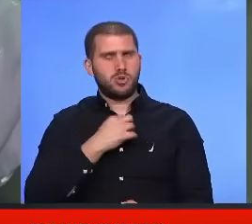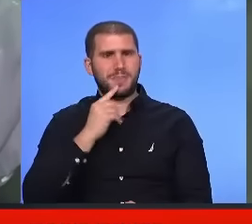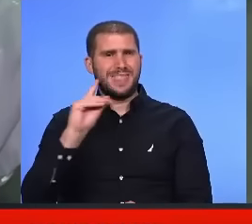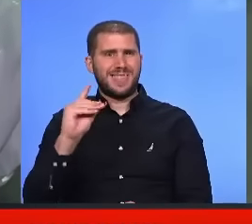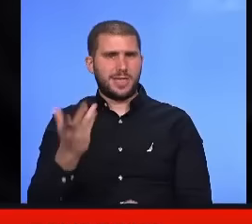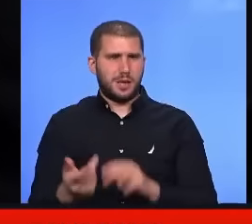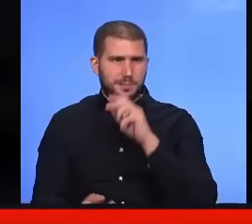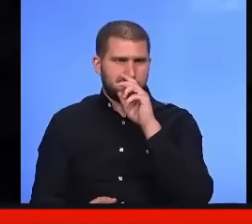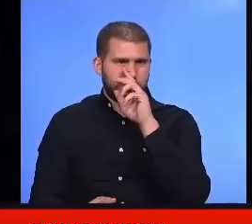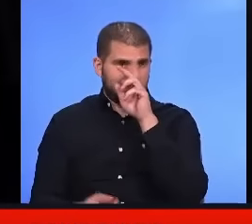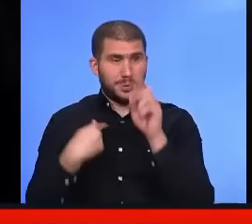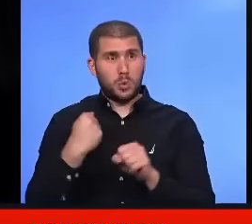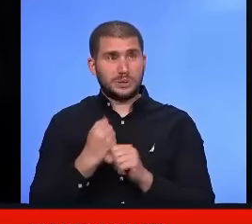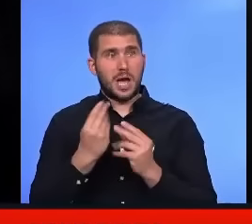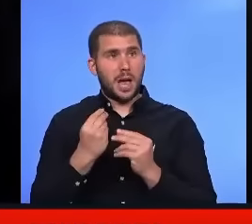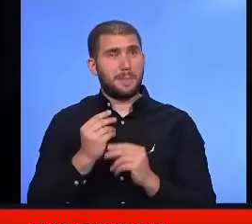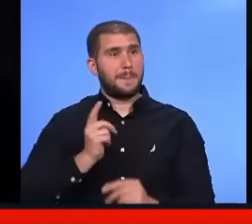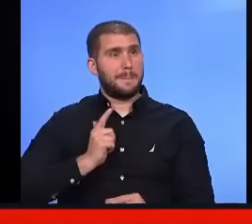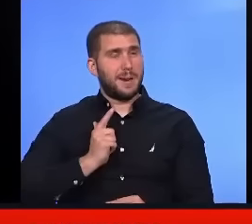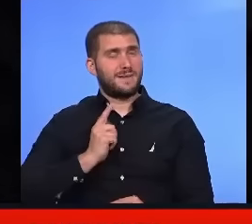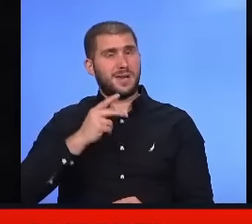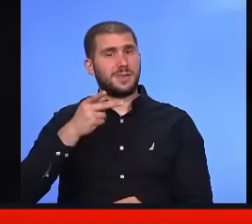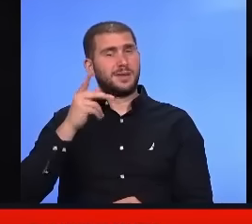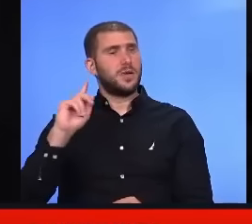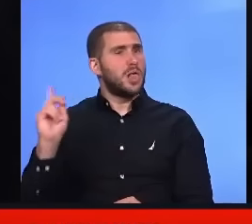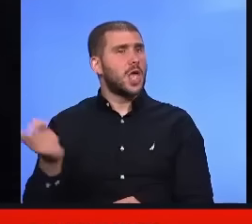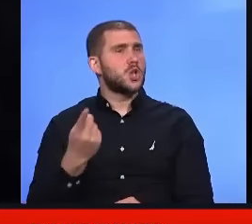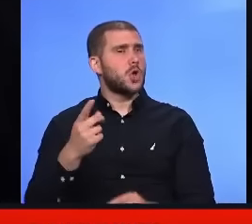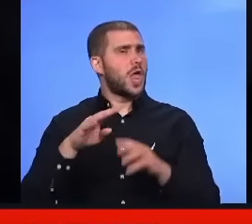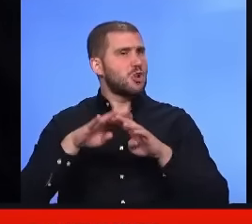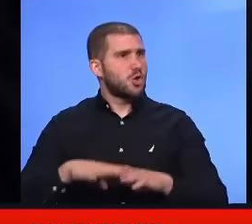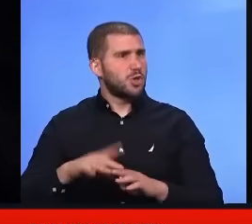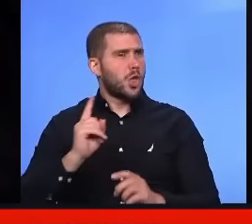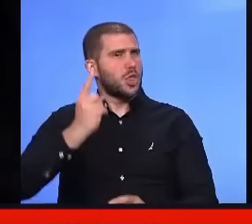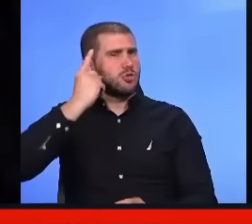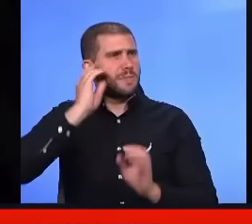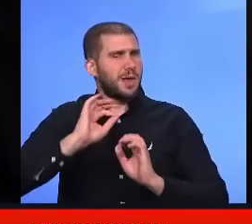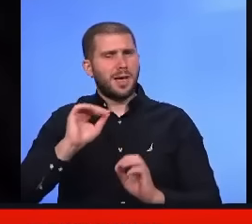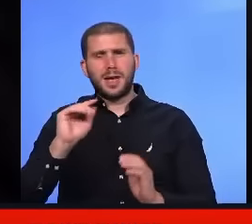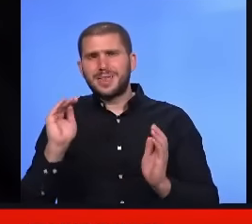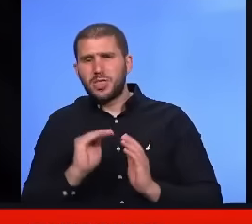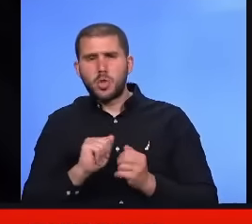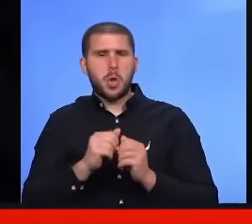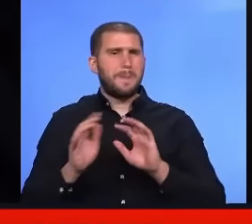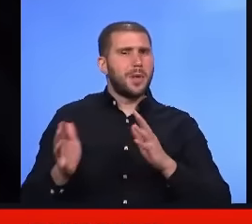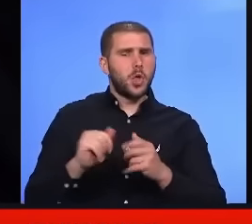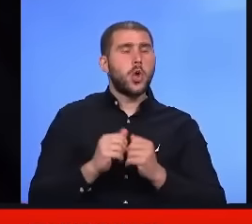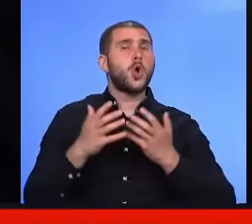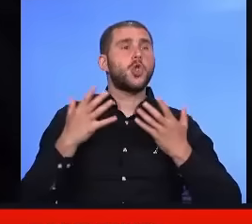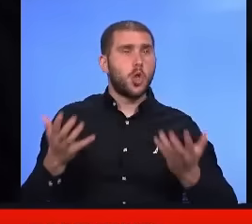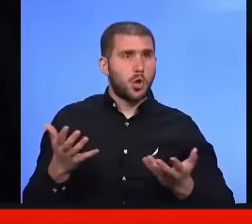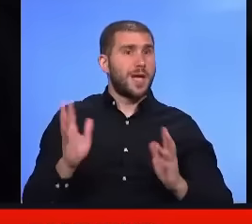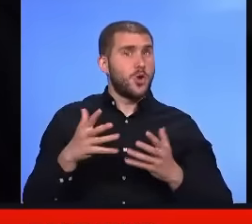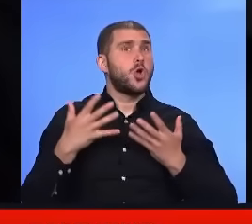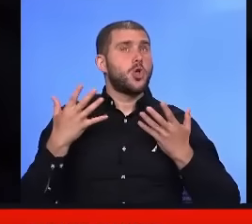דניאל. ואני עושה המון פרייבט לבל לכל הרשתות, שאתה לא תחשוב עליהן, קטנות, בינוניות, גדולות לפעמים, גדולות מאוד